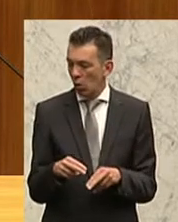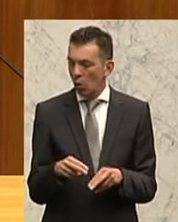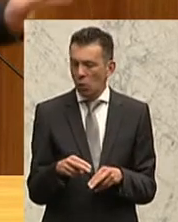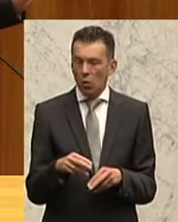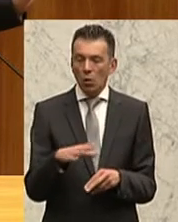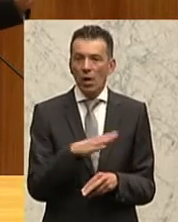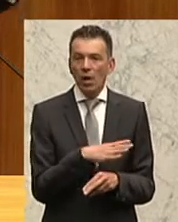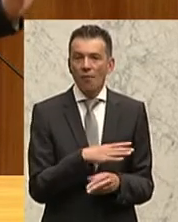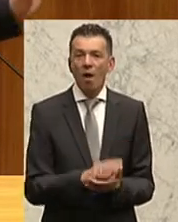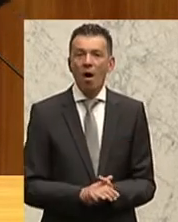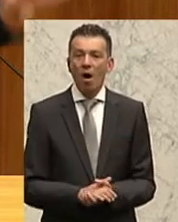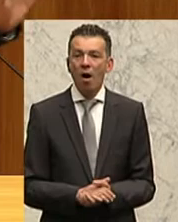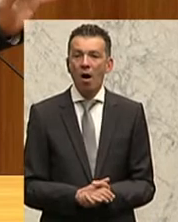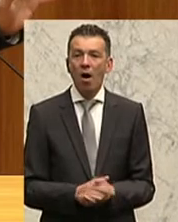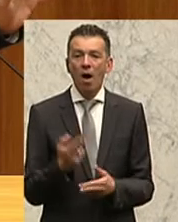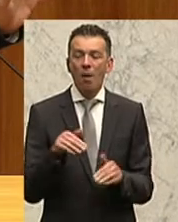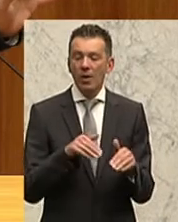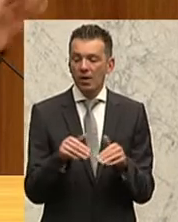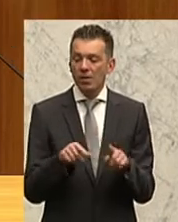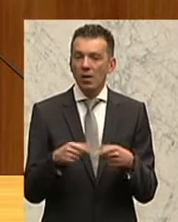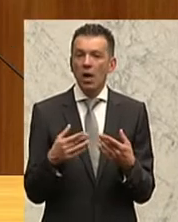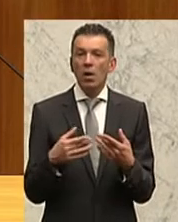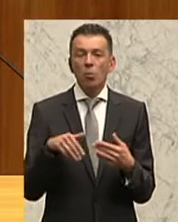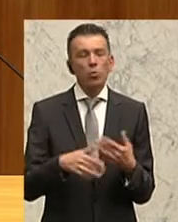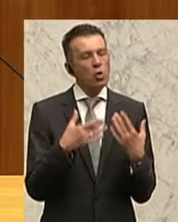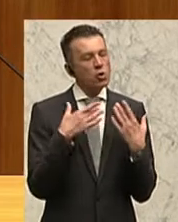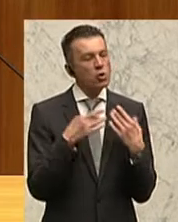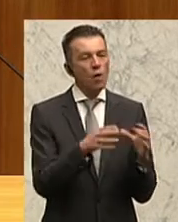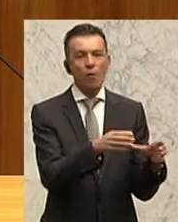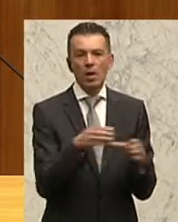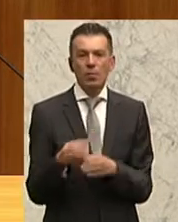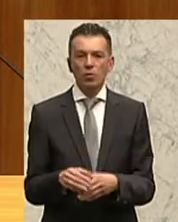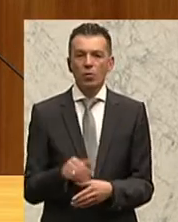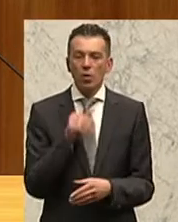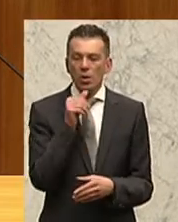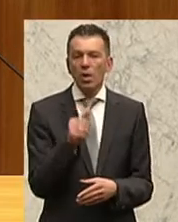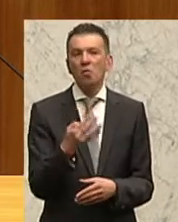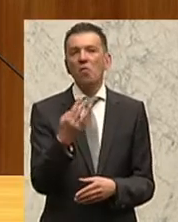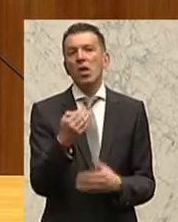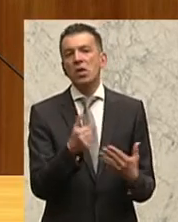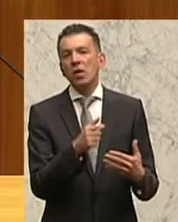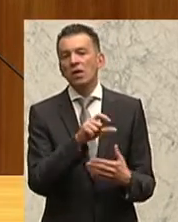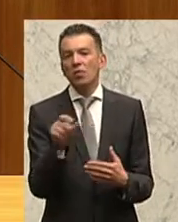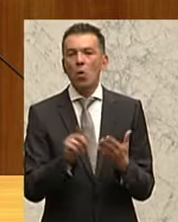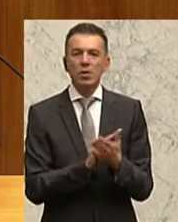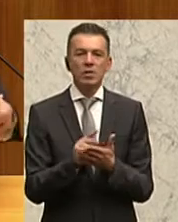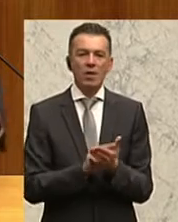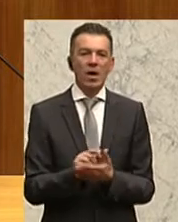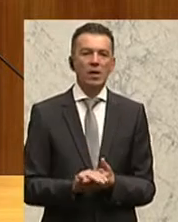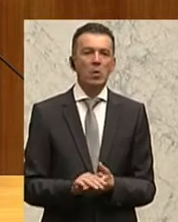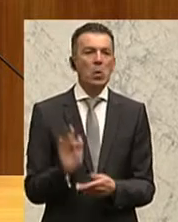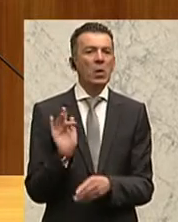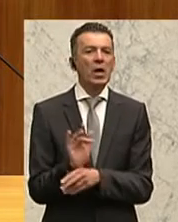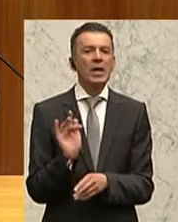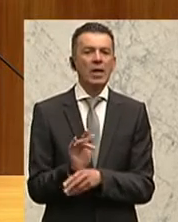Minister, dann hätten sie ja den Abzug sofort durchführen müssen und nicht sich dafür 4 bis 6 Wochen Zeit zu geben. Und die Kritik